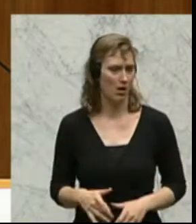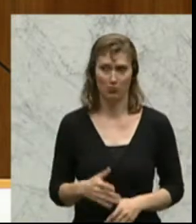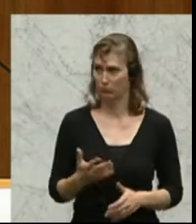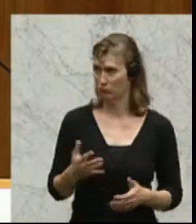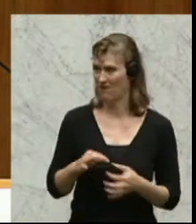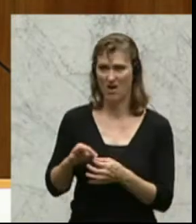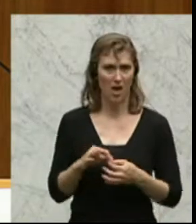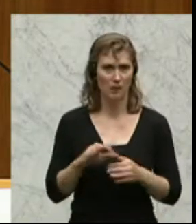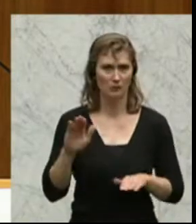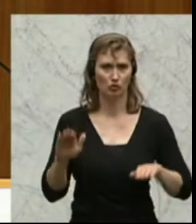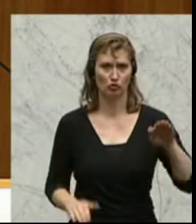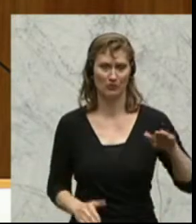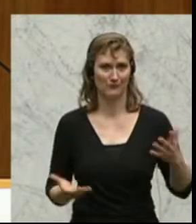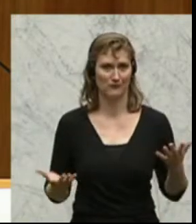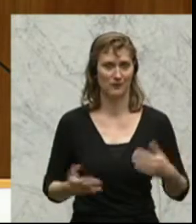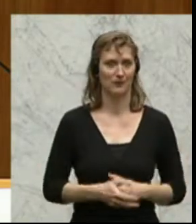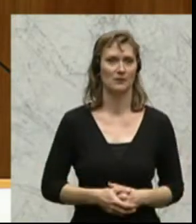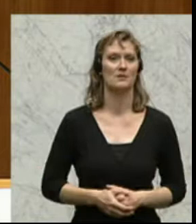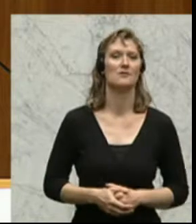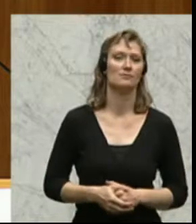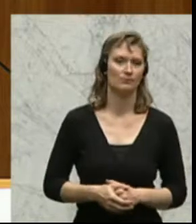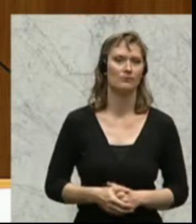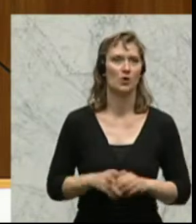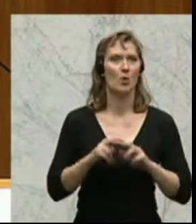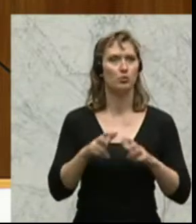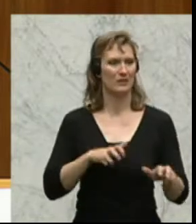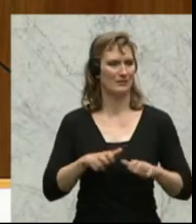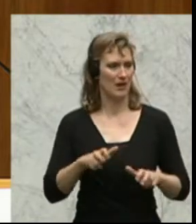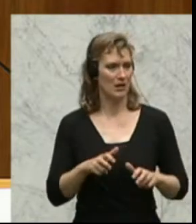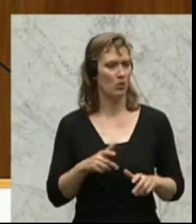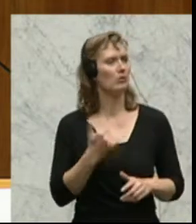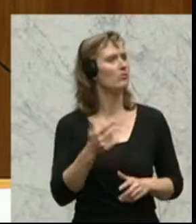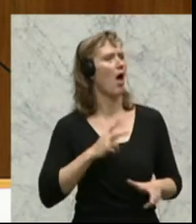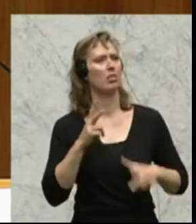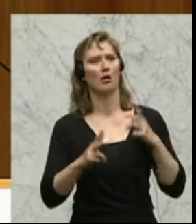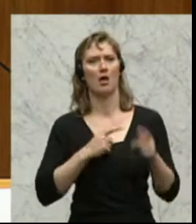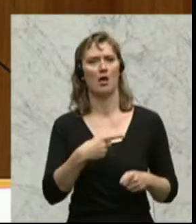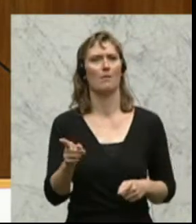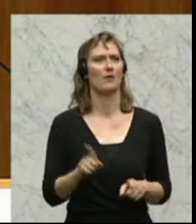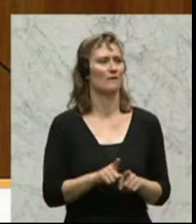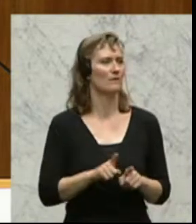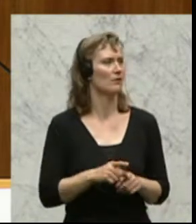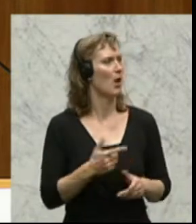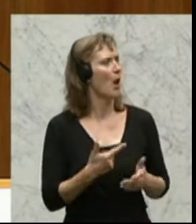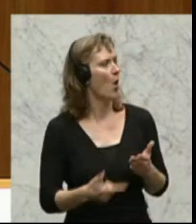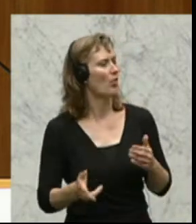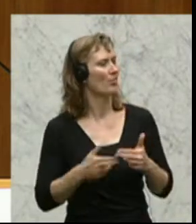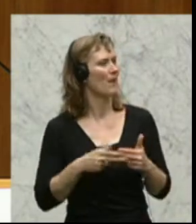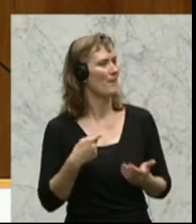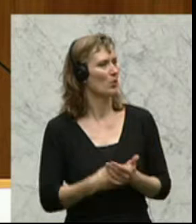mehr. Und die Bundesregierung brüstet sich noch damit, dass sie heuer die Lohnnebenkosten um